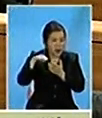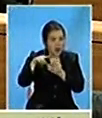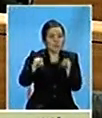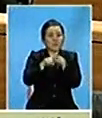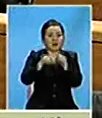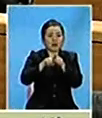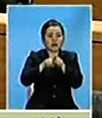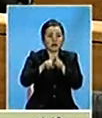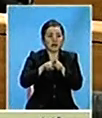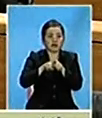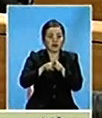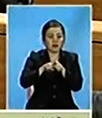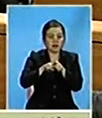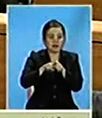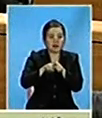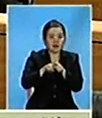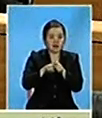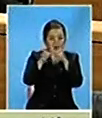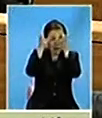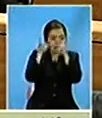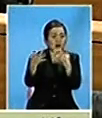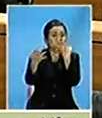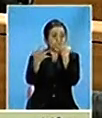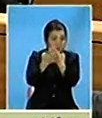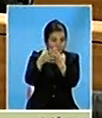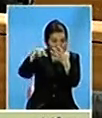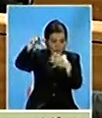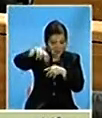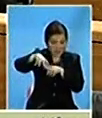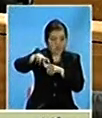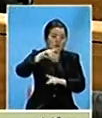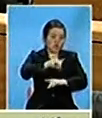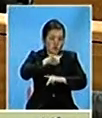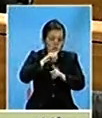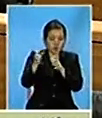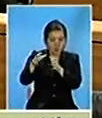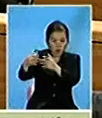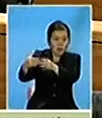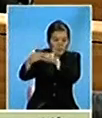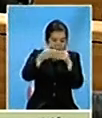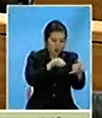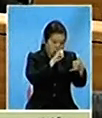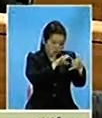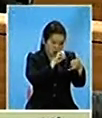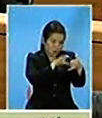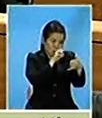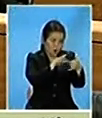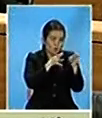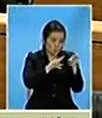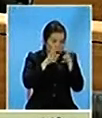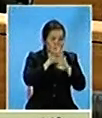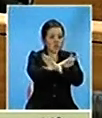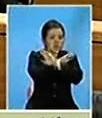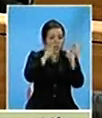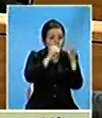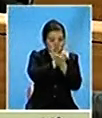ยนำผู้เสพและผู้ครอบครองมาเข้าคลินิกให้คำปรึกษาด้านจิตสังคมเพื่อช่วยแก้ปัญหาส่วนตัวของผู้เสพและครอบครัวโดย